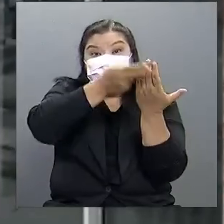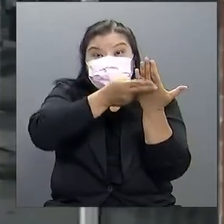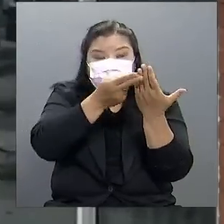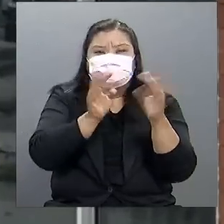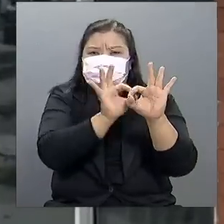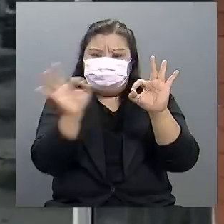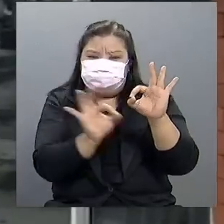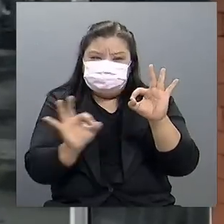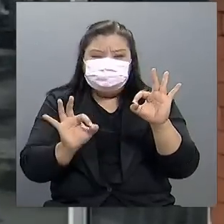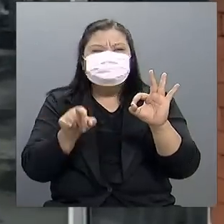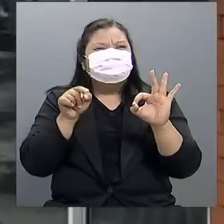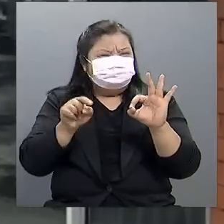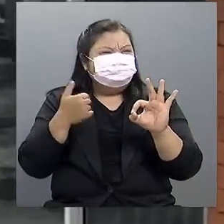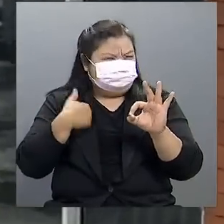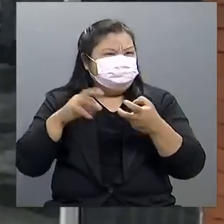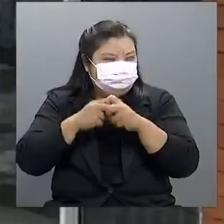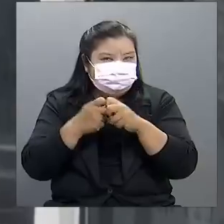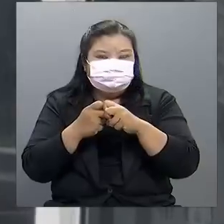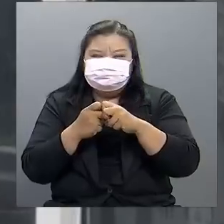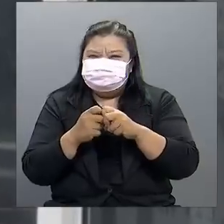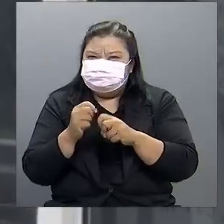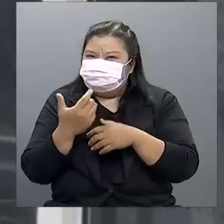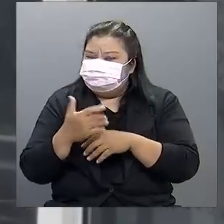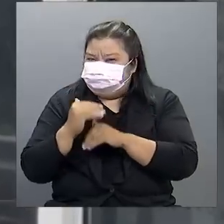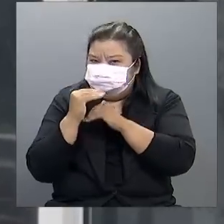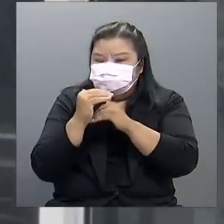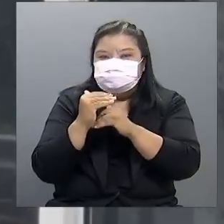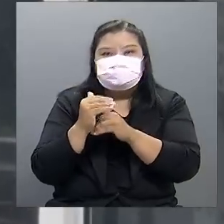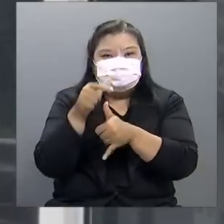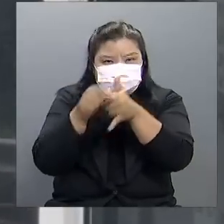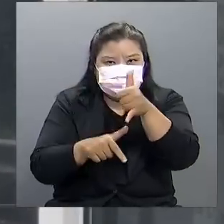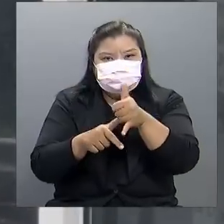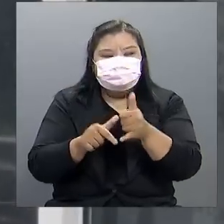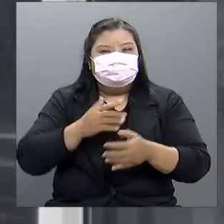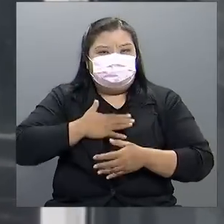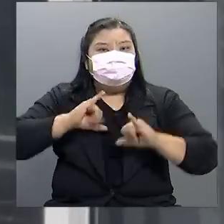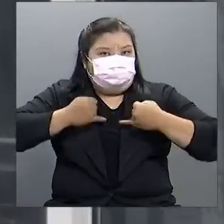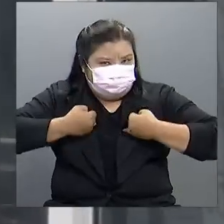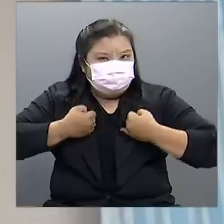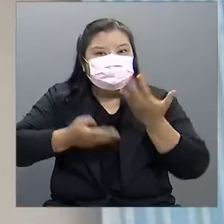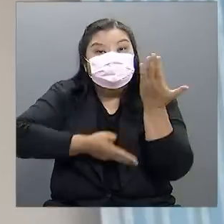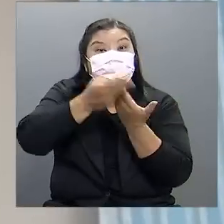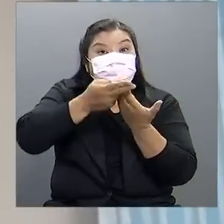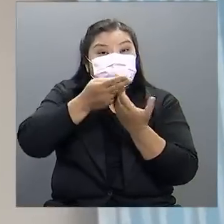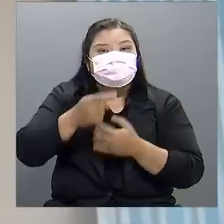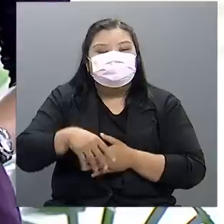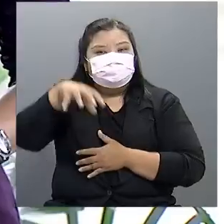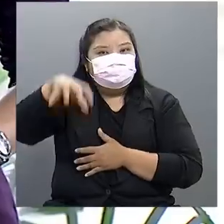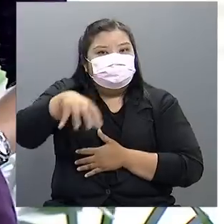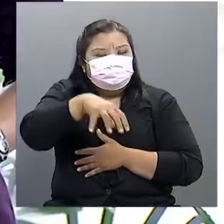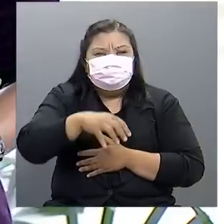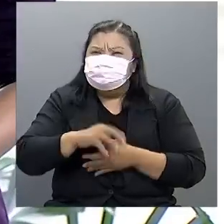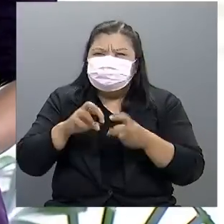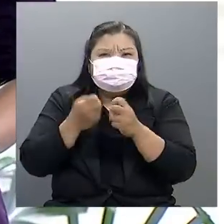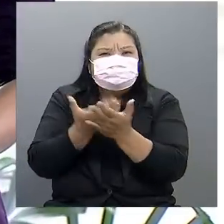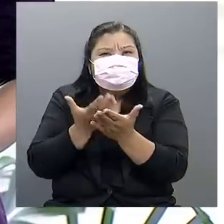ำกบที่ทำให้กลุมผู้ประกอบการโงแรมขนัดเล็กไม่สามารถเข้าถึงแ่งเงินทุนได้